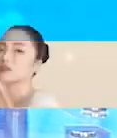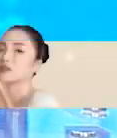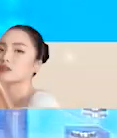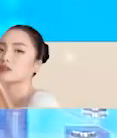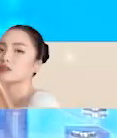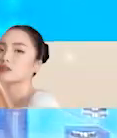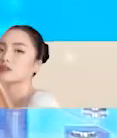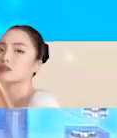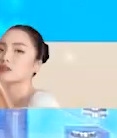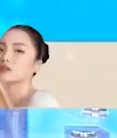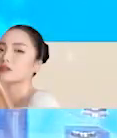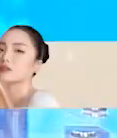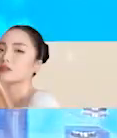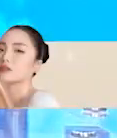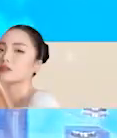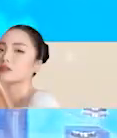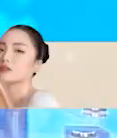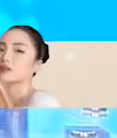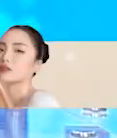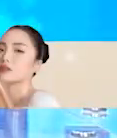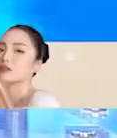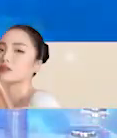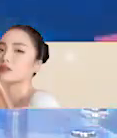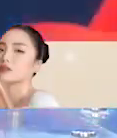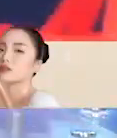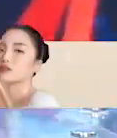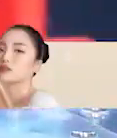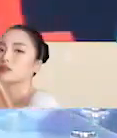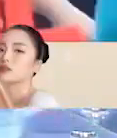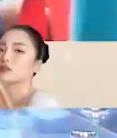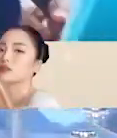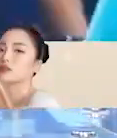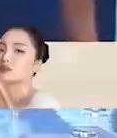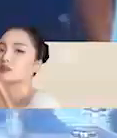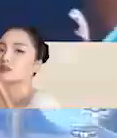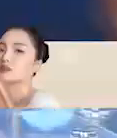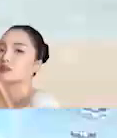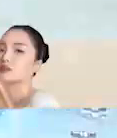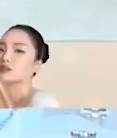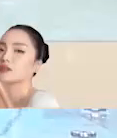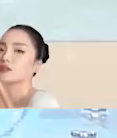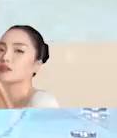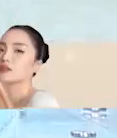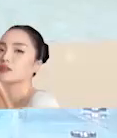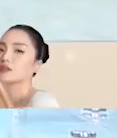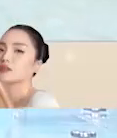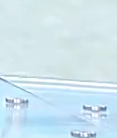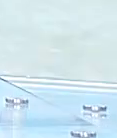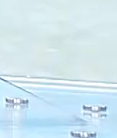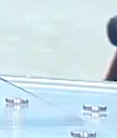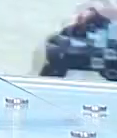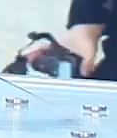Pemirsa, mulai hari ini Ibu Kota Nusantara di Penajam Pasar Utara, Kalimantan Timur dibuka untuk umum. Masyarakat bisa berkunjung ke IKN untuk